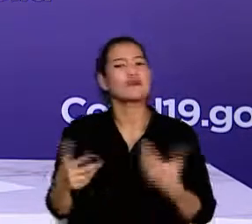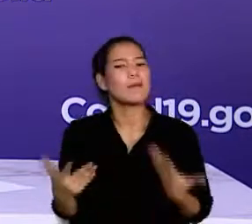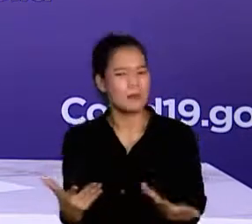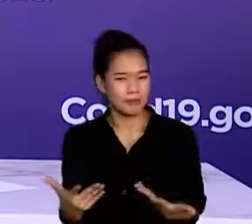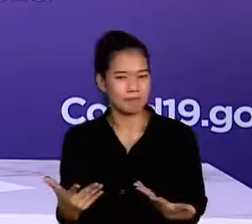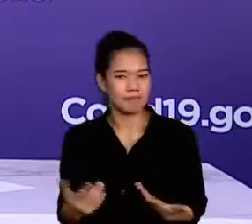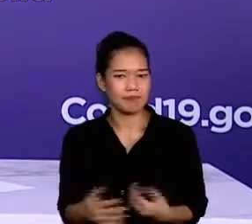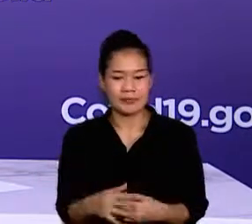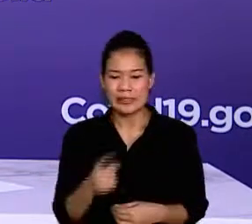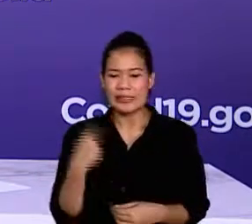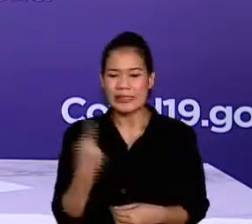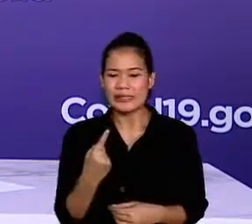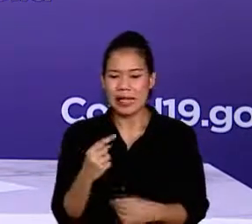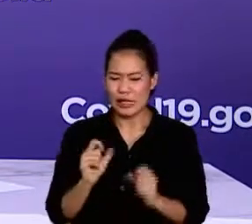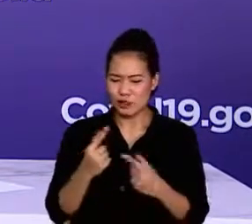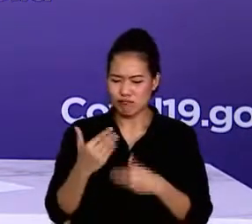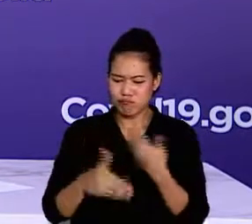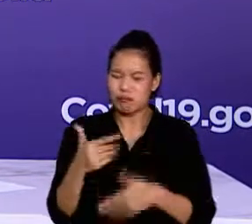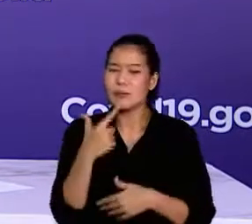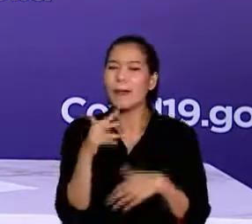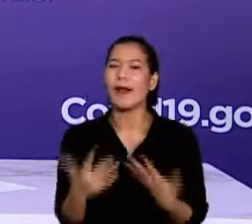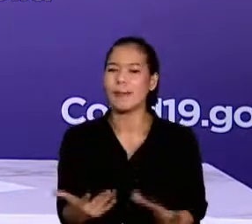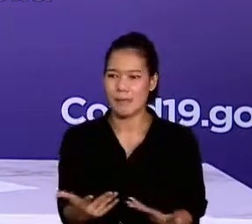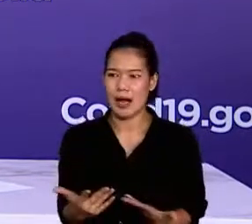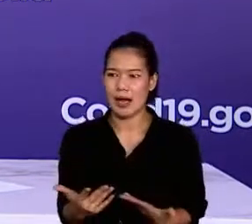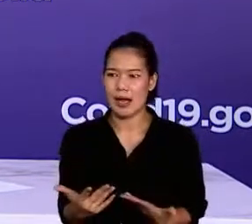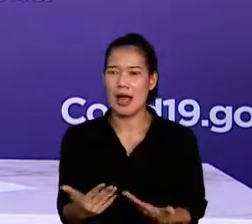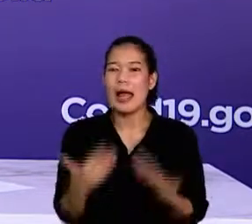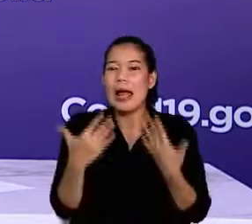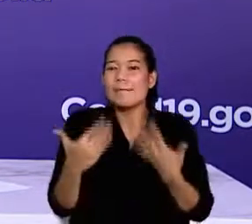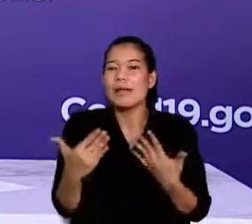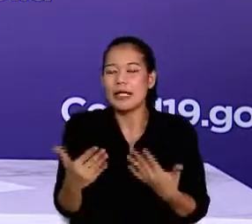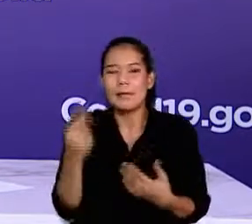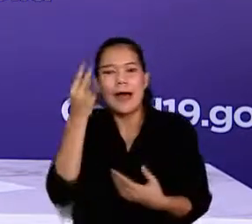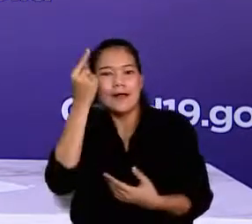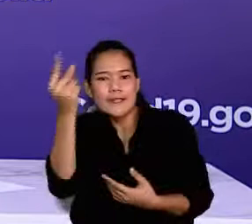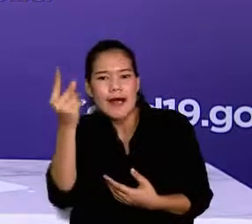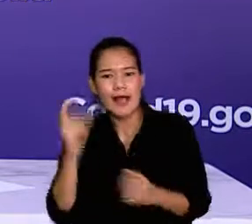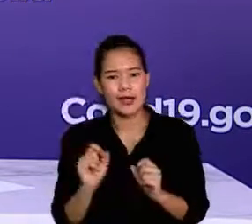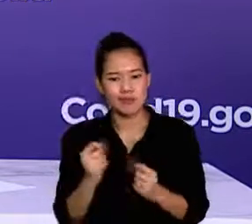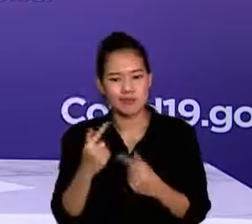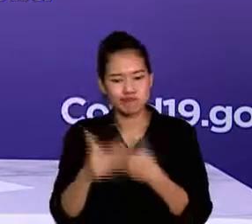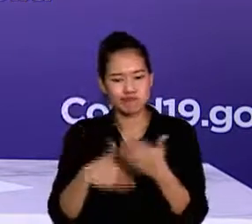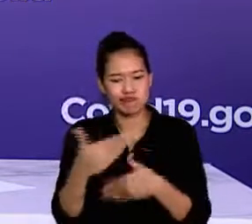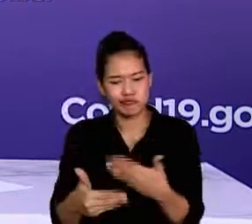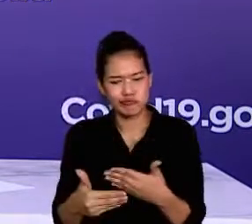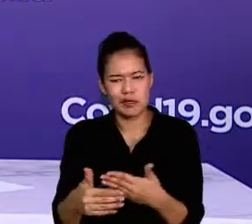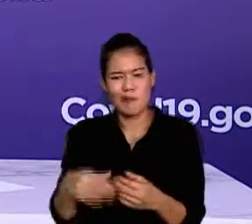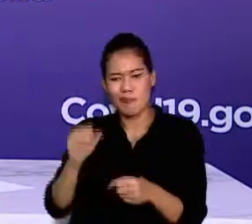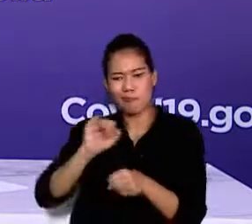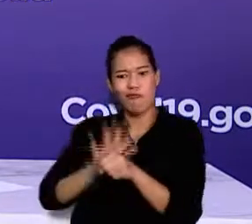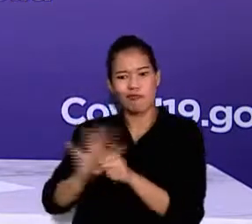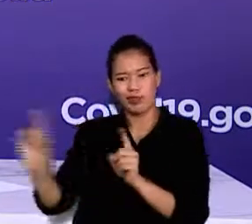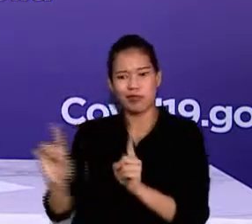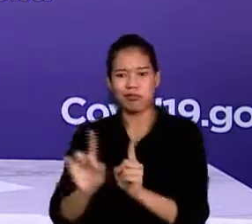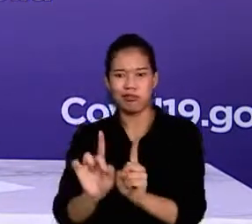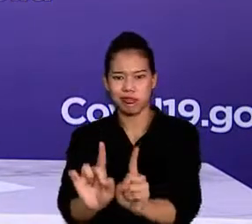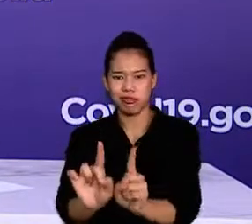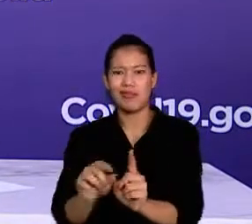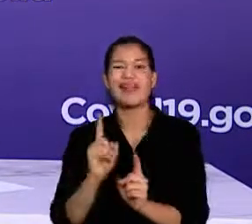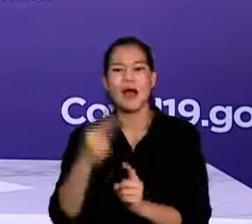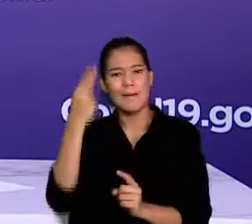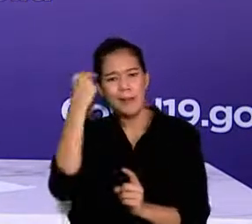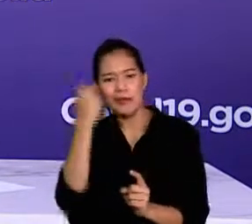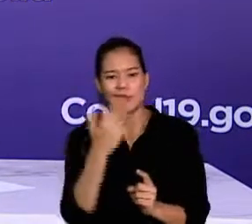bagaimana kita harus menjalani hidup bagaimana roadmap kita hidup dengan kofit dan apa saja aturan main yang